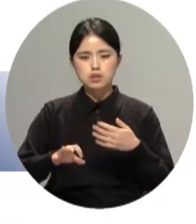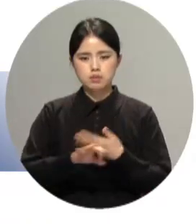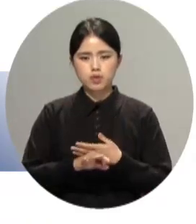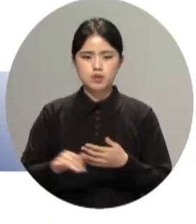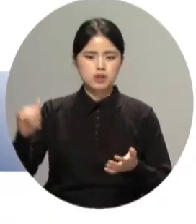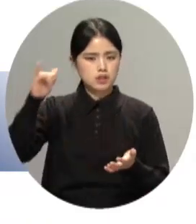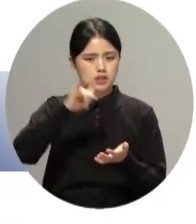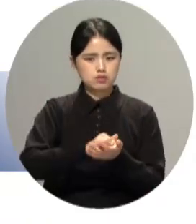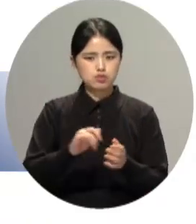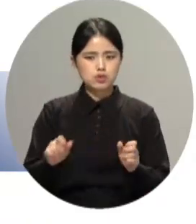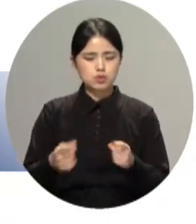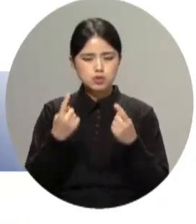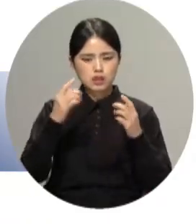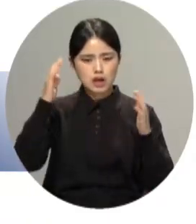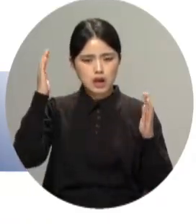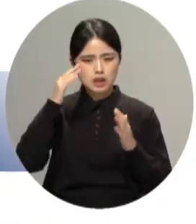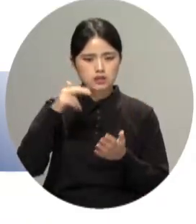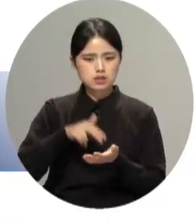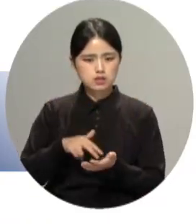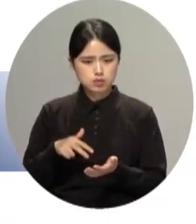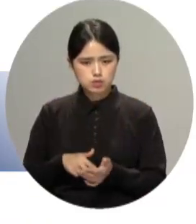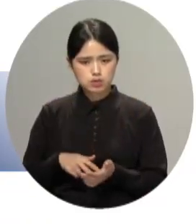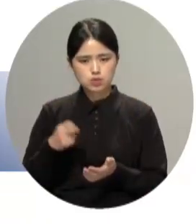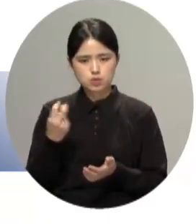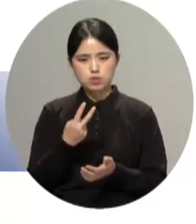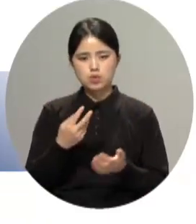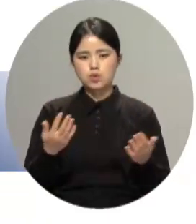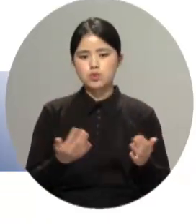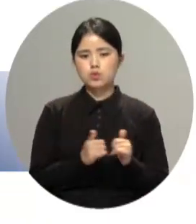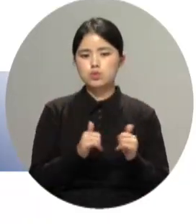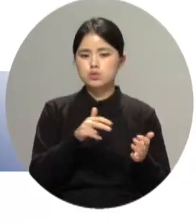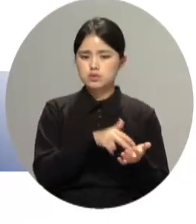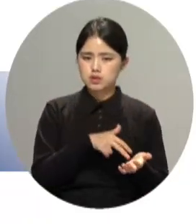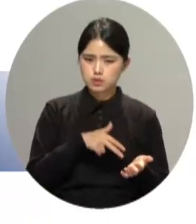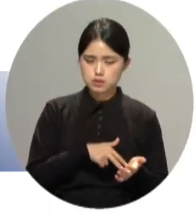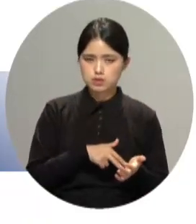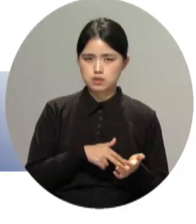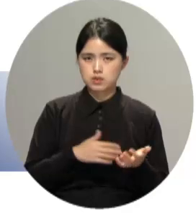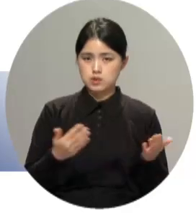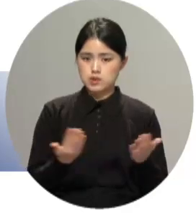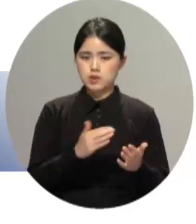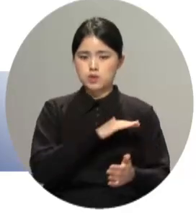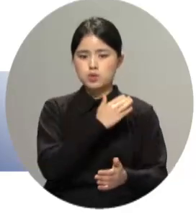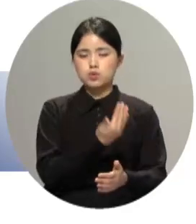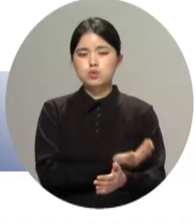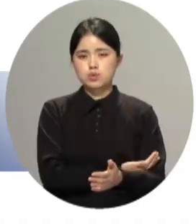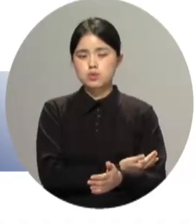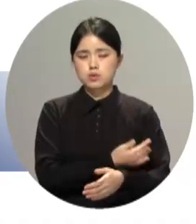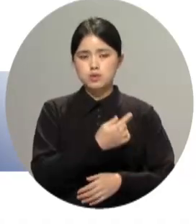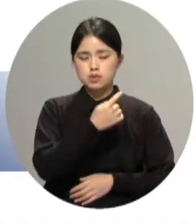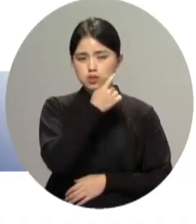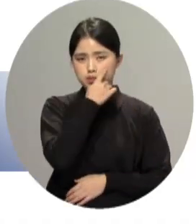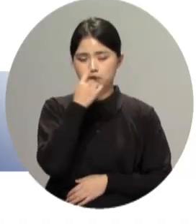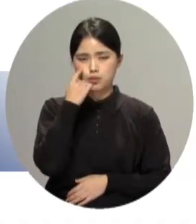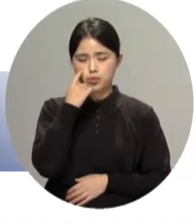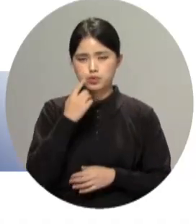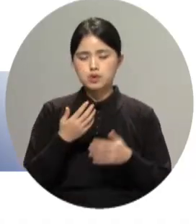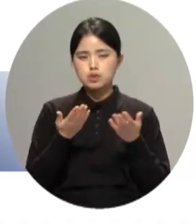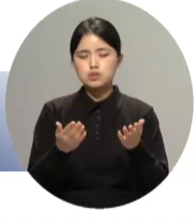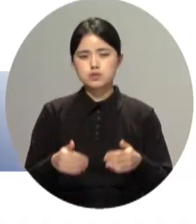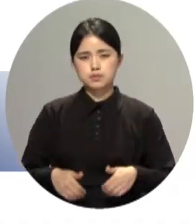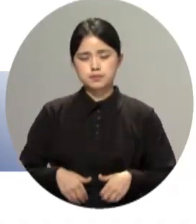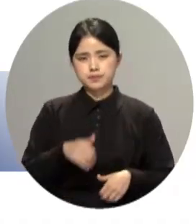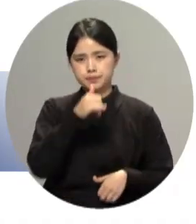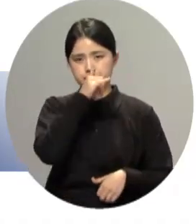그러면 입국과 동시에 유학생으로서 그리고 일할 수 있는 그 노동자로서의 어떤